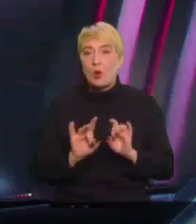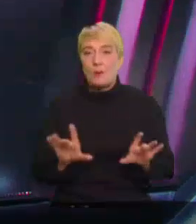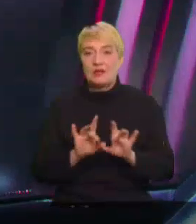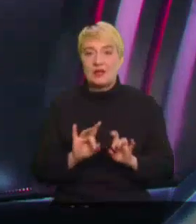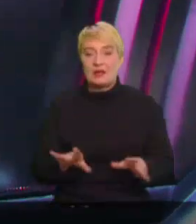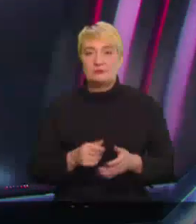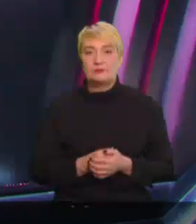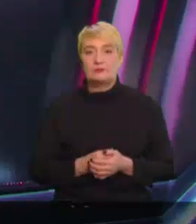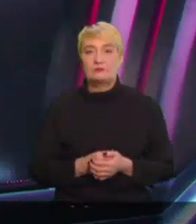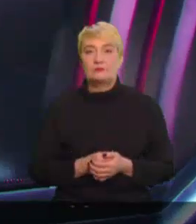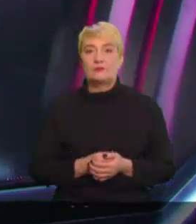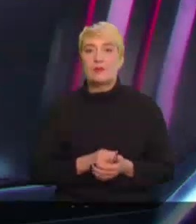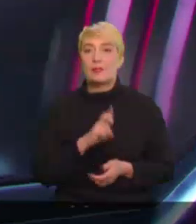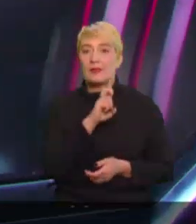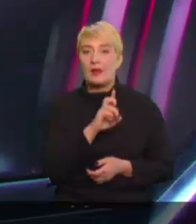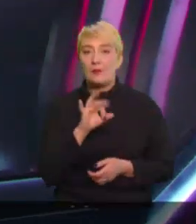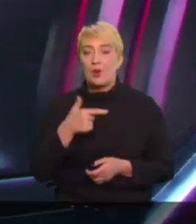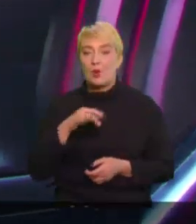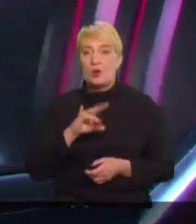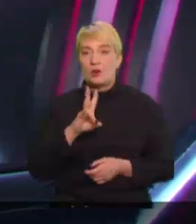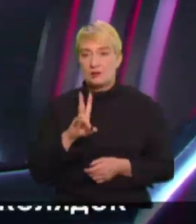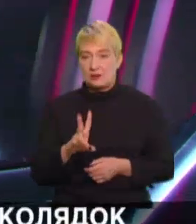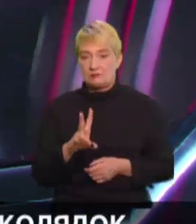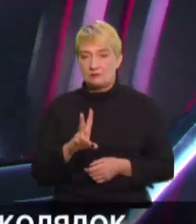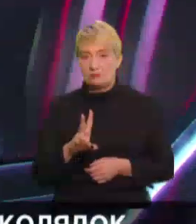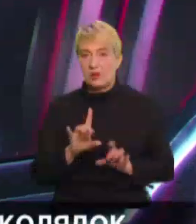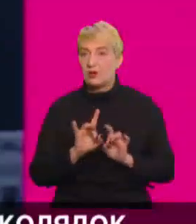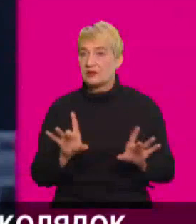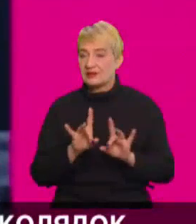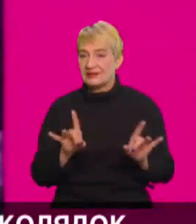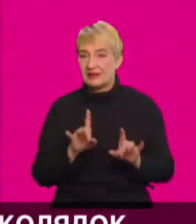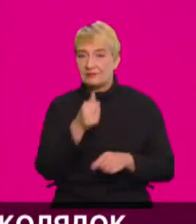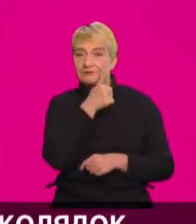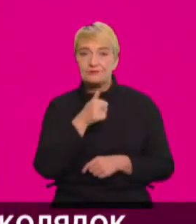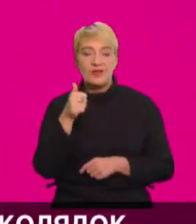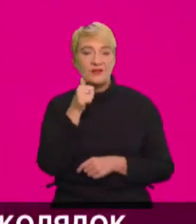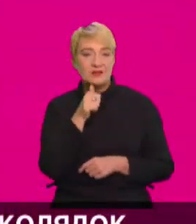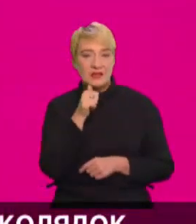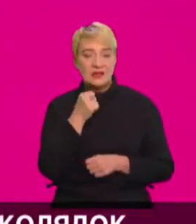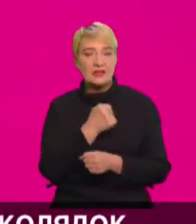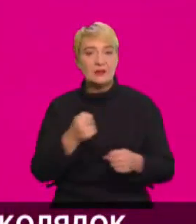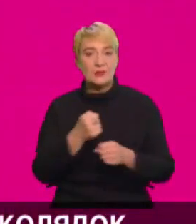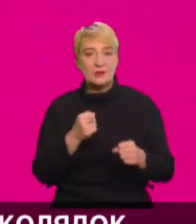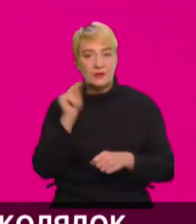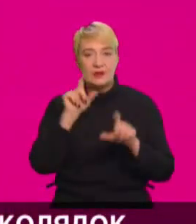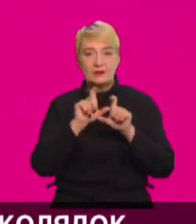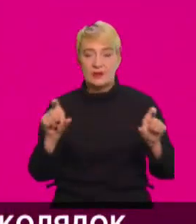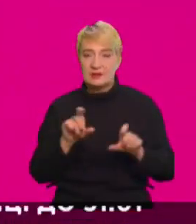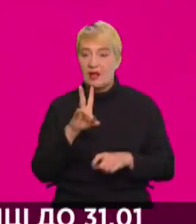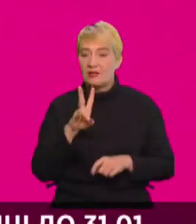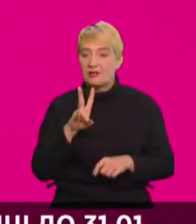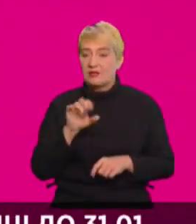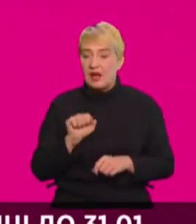колего. Богдан Бур'яненко про очевидне псевдозамінування київських шкіл. І, на щастя, що це псевдозамінування.